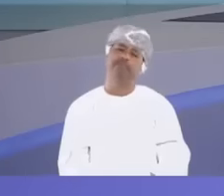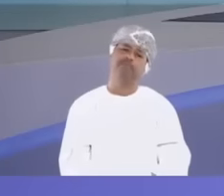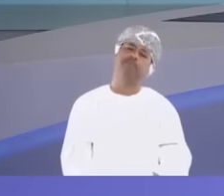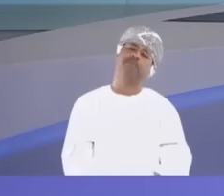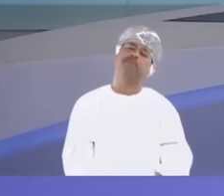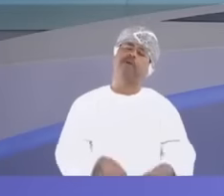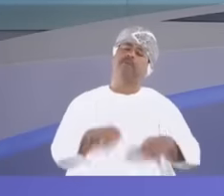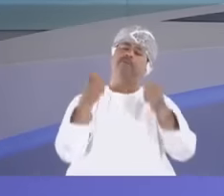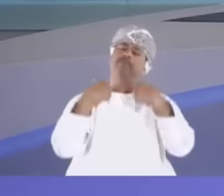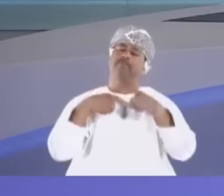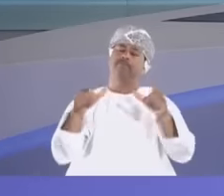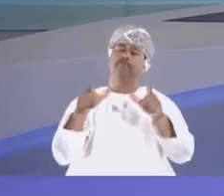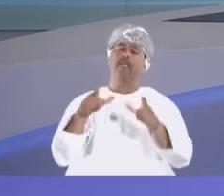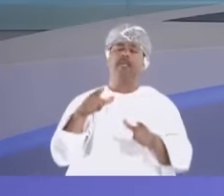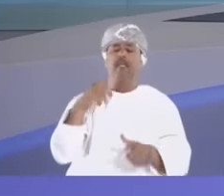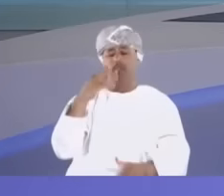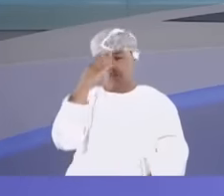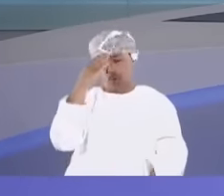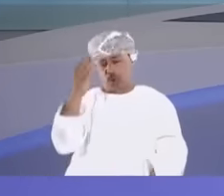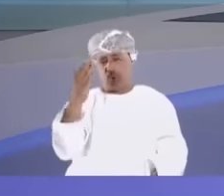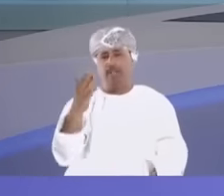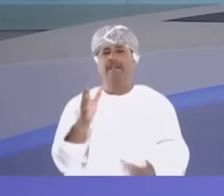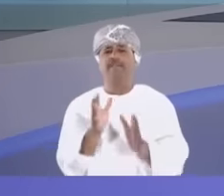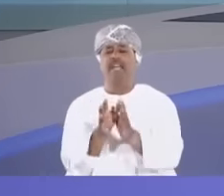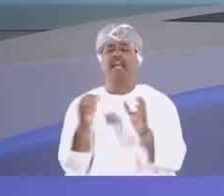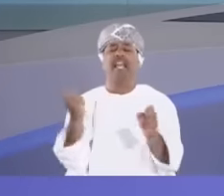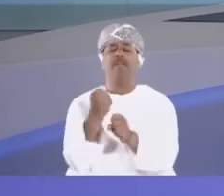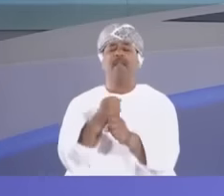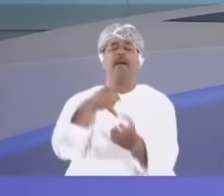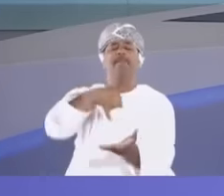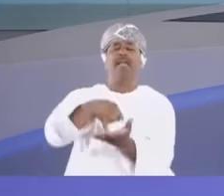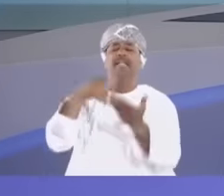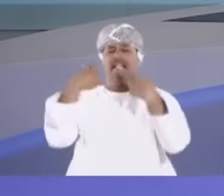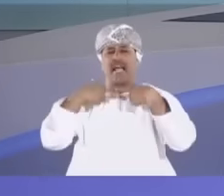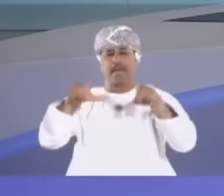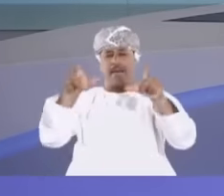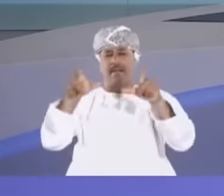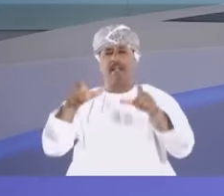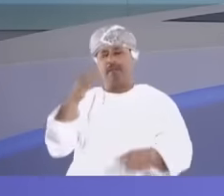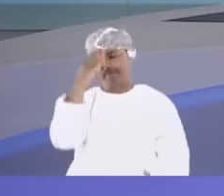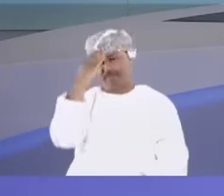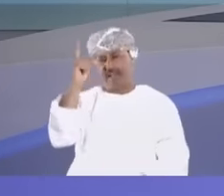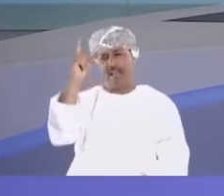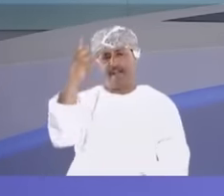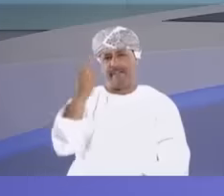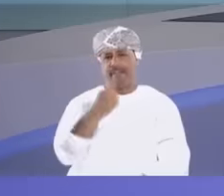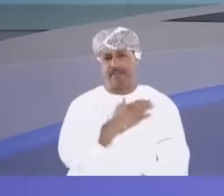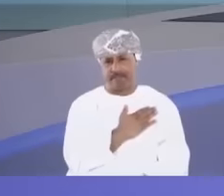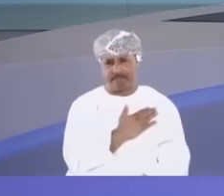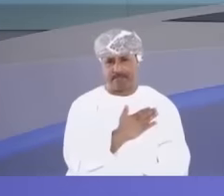في ختام نشرتنا هذه تحيات فريق العمل في مركز الأخبار. إلى اللقاء.